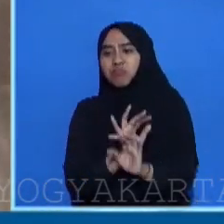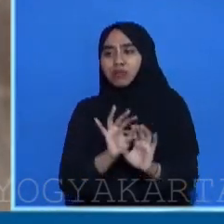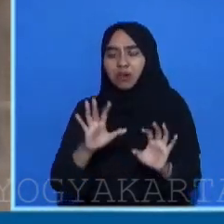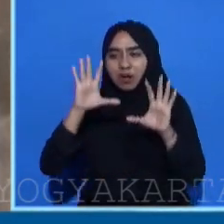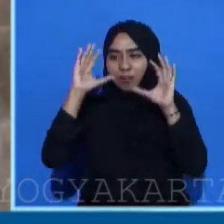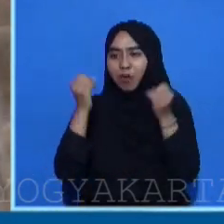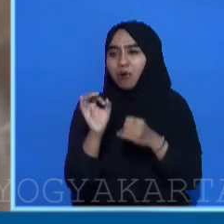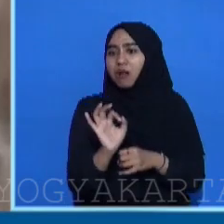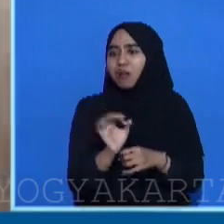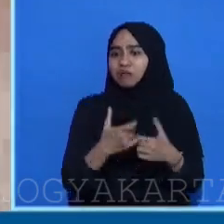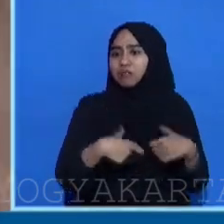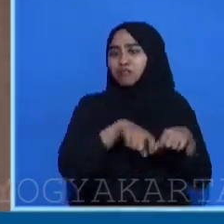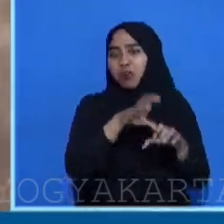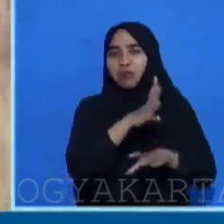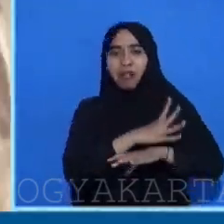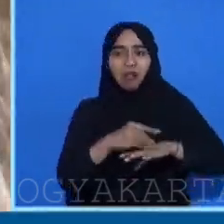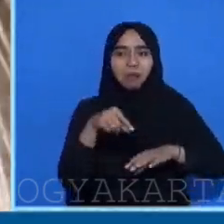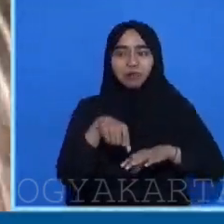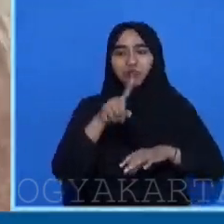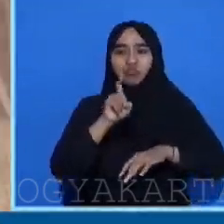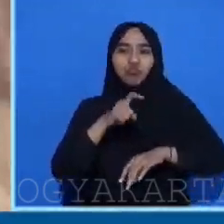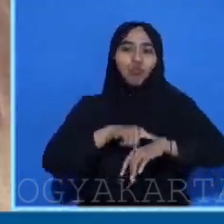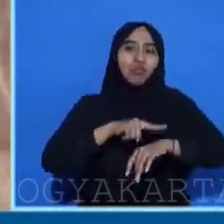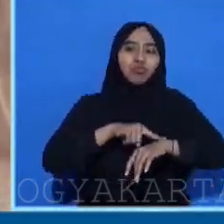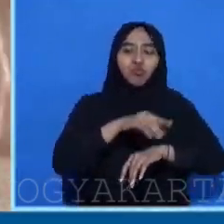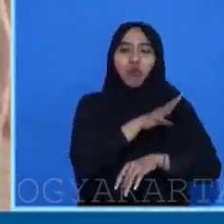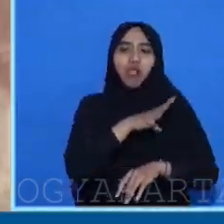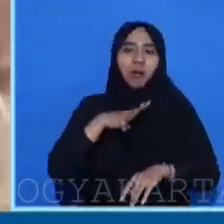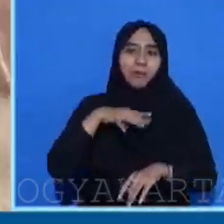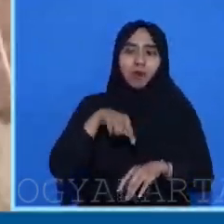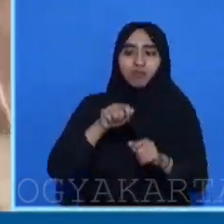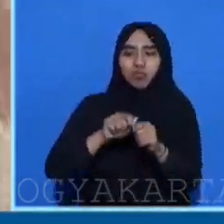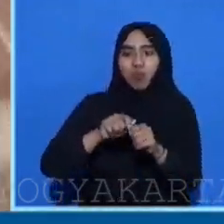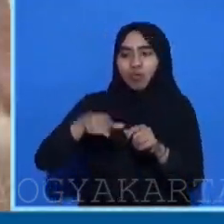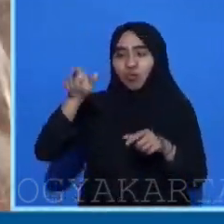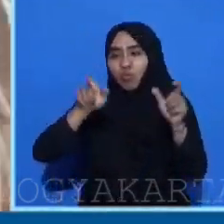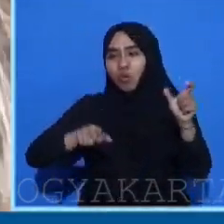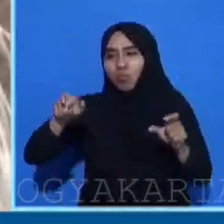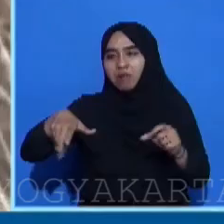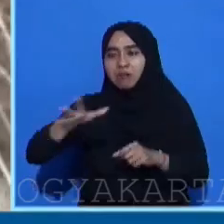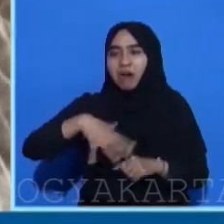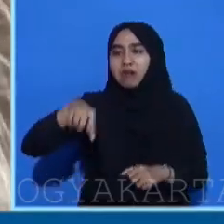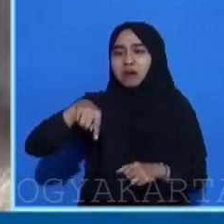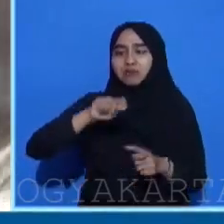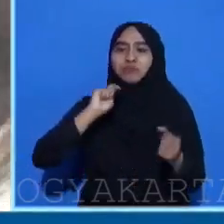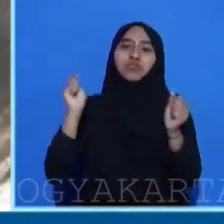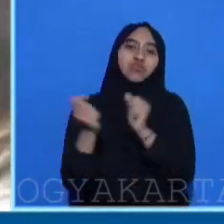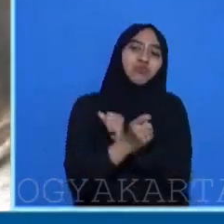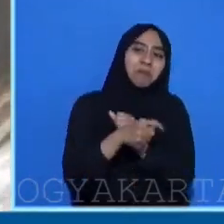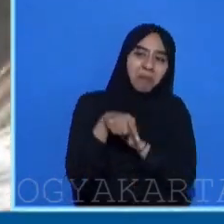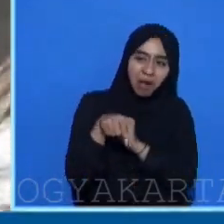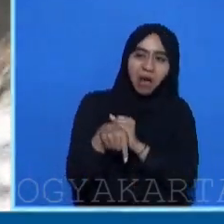alami ingkang dangu ternak hewan